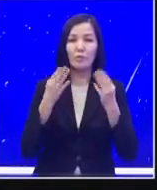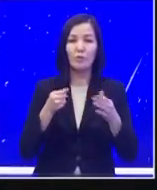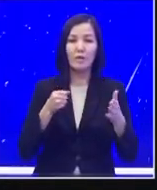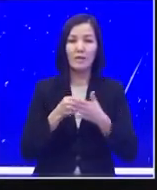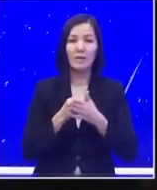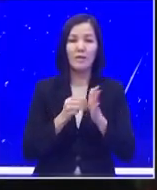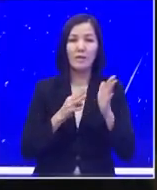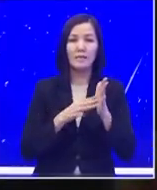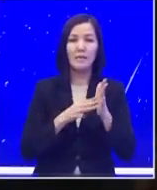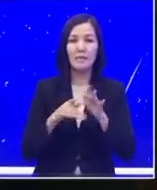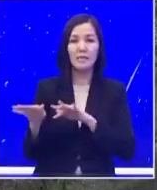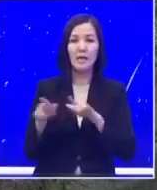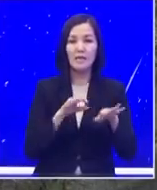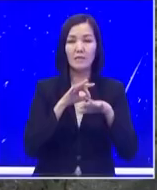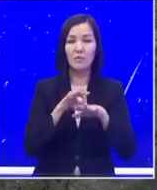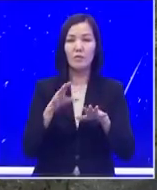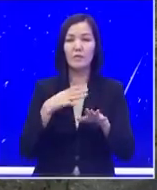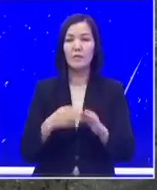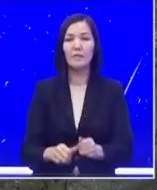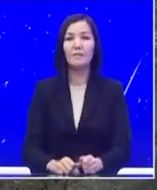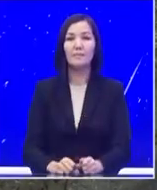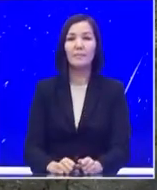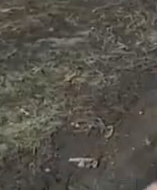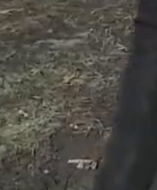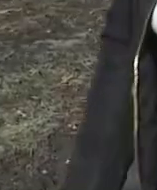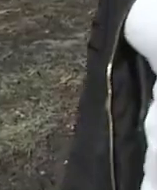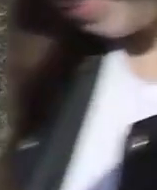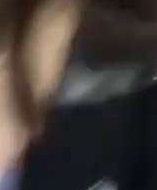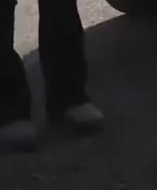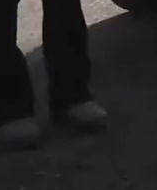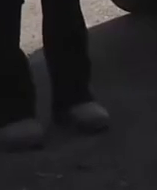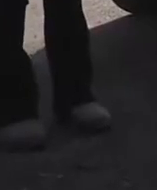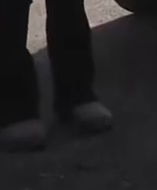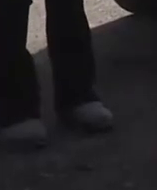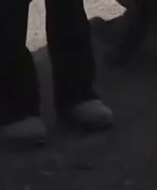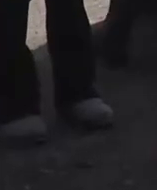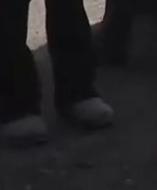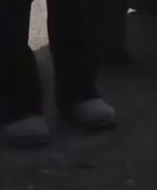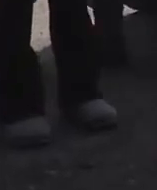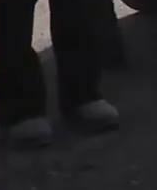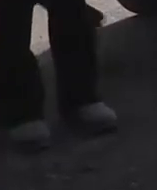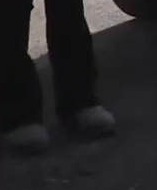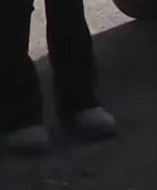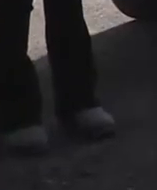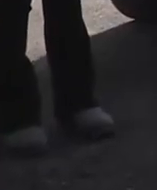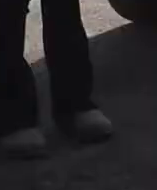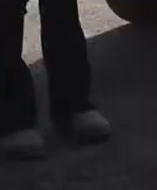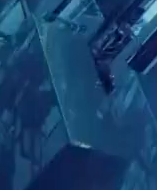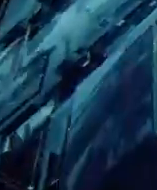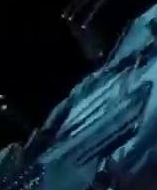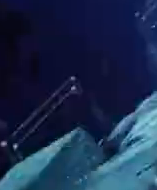осындай 8 акция өткізген. Алмат Хамит, Абзал Нүсіпов, Жетісу телеарнасы, Сарқан ауданынан.